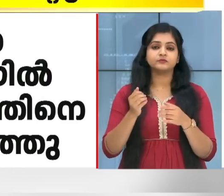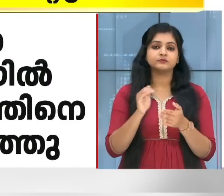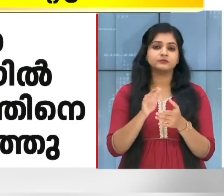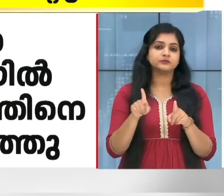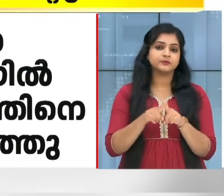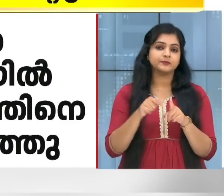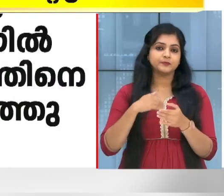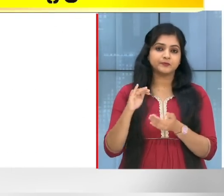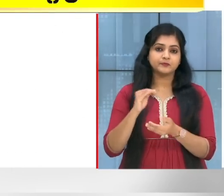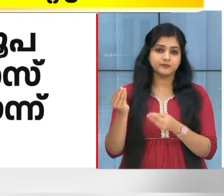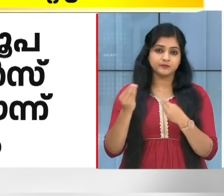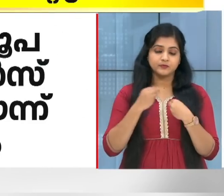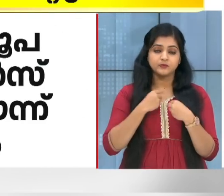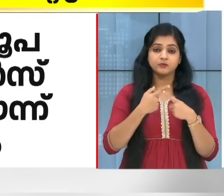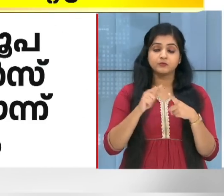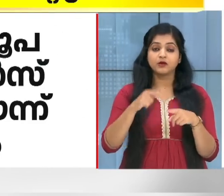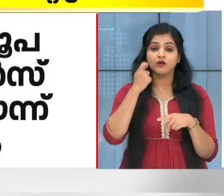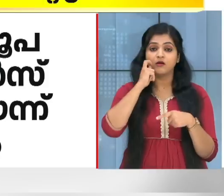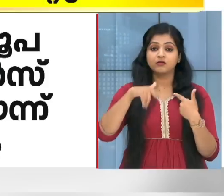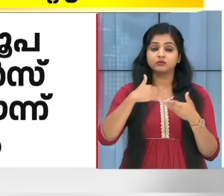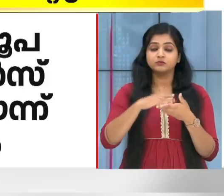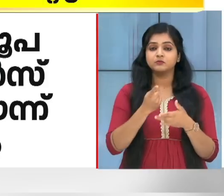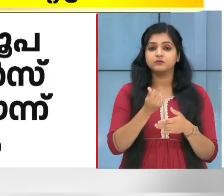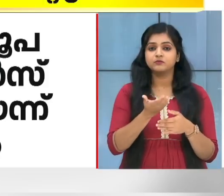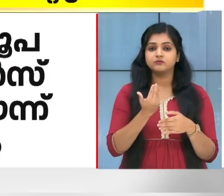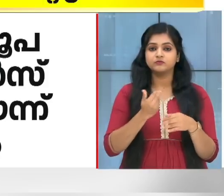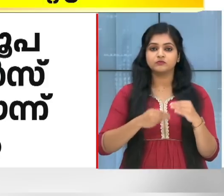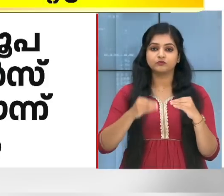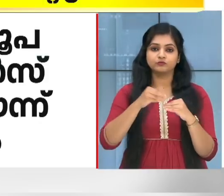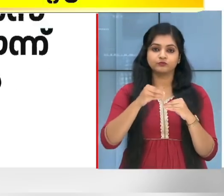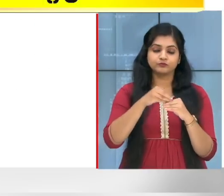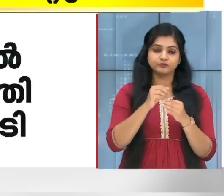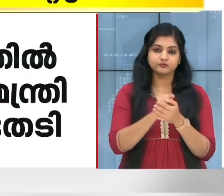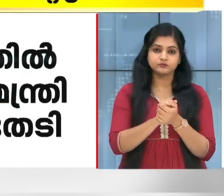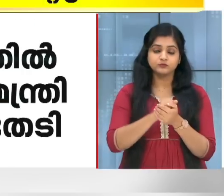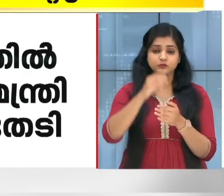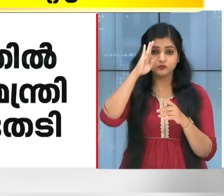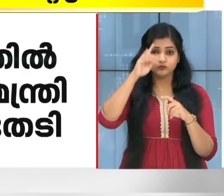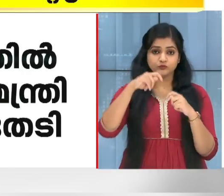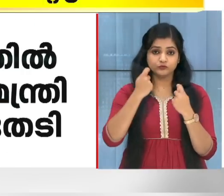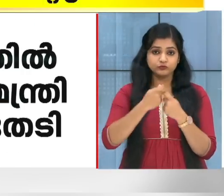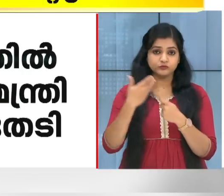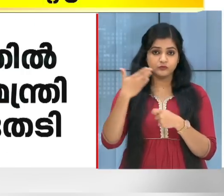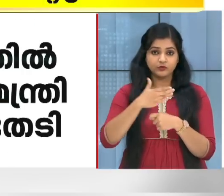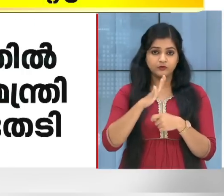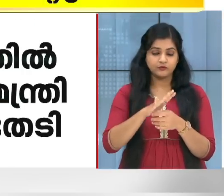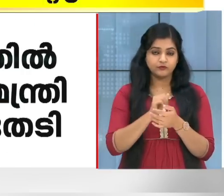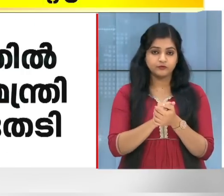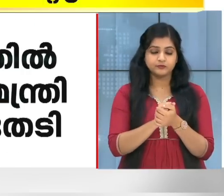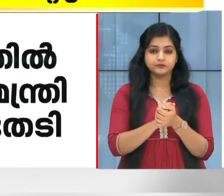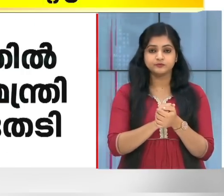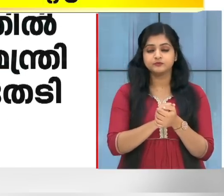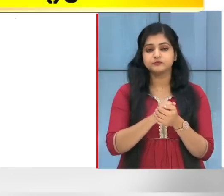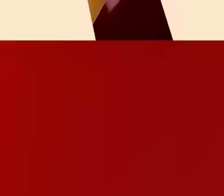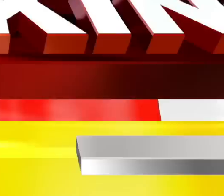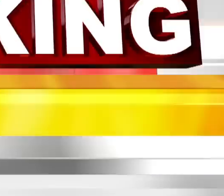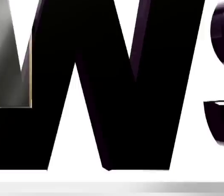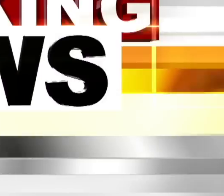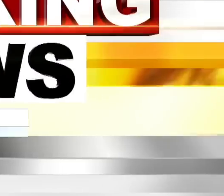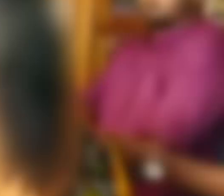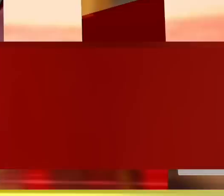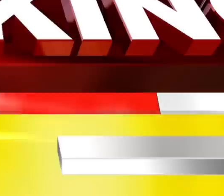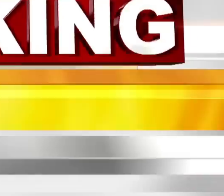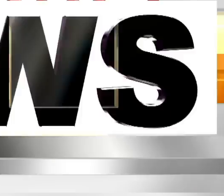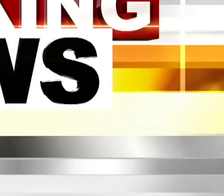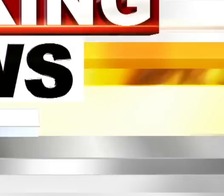അങ്ങനെയുള്ളൊരു കുട്ടിയായിട്ട് എനിക്ക് തോന്നിയിട്ടില്ല. പോലീസ് വന്നിരുന്നു ഇവിടെ? ആ ഇല്ല, സാറ് വന്നിരുന്നു രാവിലെ. സംസാരം പറഞ്ഞിട്ട്